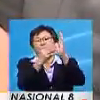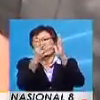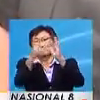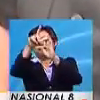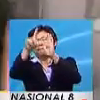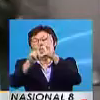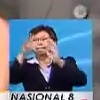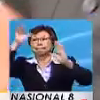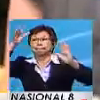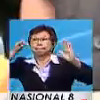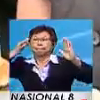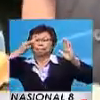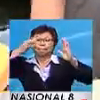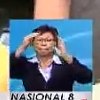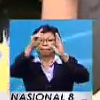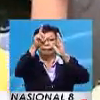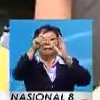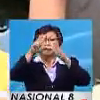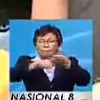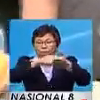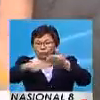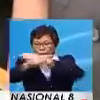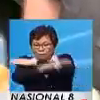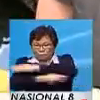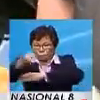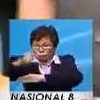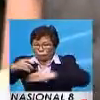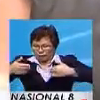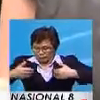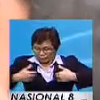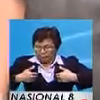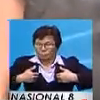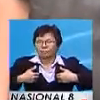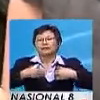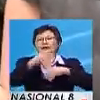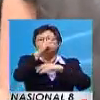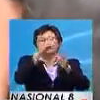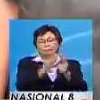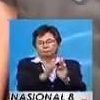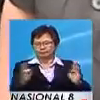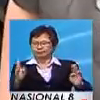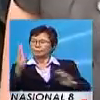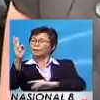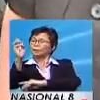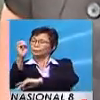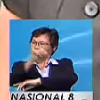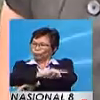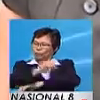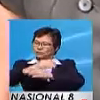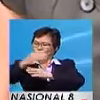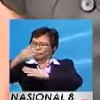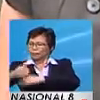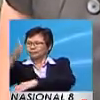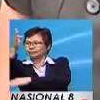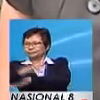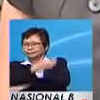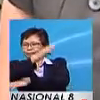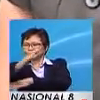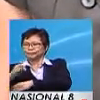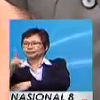perlembagaan persekutuan pilihan Raya Negeri perlu diadakan dalam temp 60 hari selepas pembubaran dewan